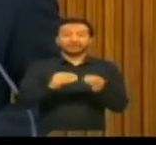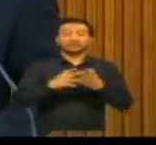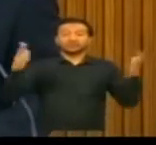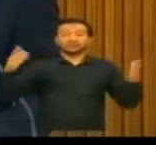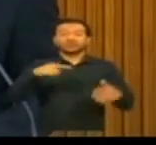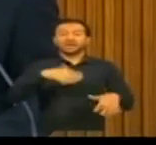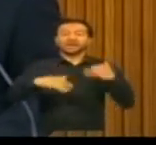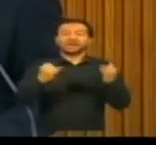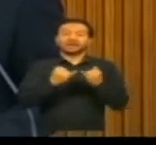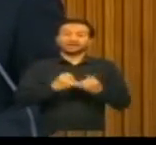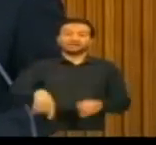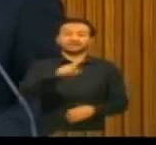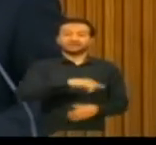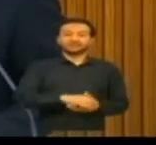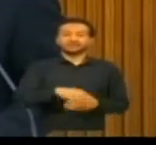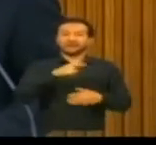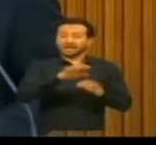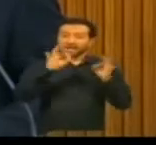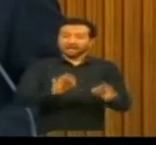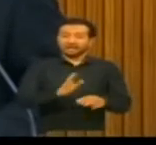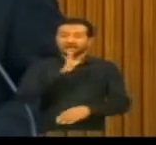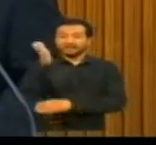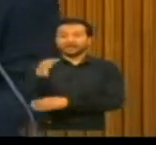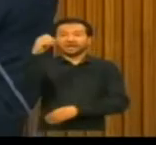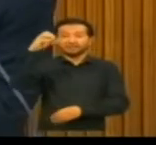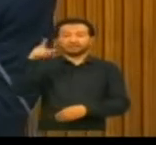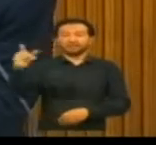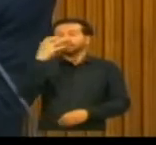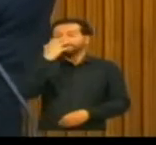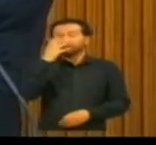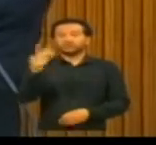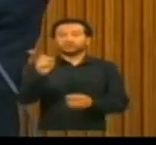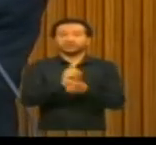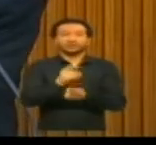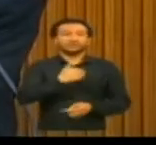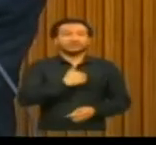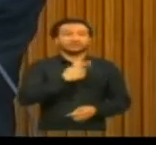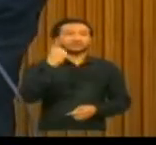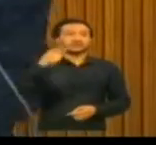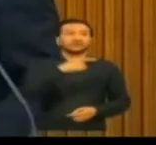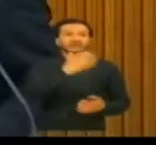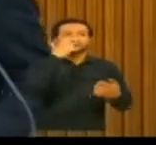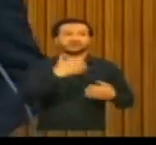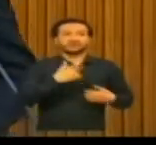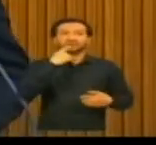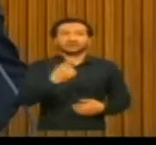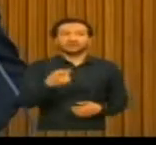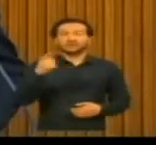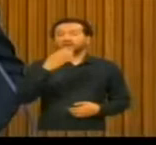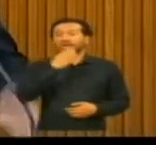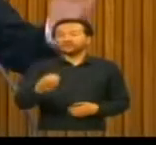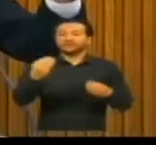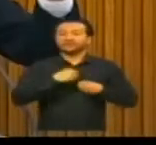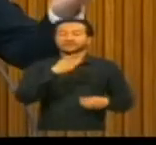ölçüde engelli kardeşlerimizde. Hala gidiyorlar AK Parti'den medet umuyorlar. Bize bilmem imkan sağlayacak diye, kadro verecek